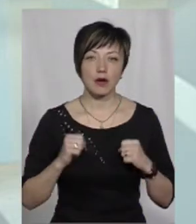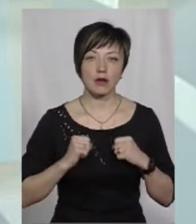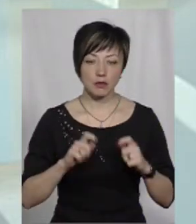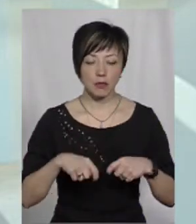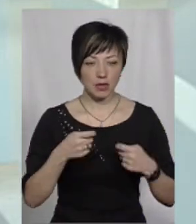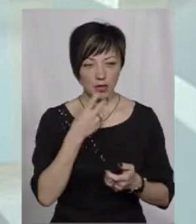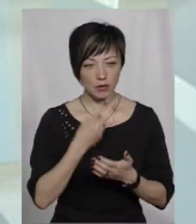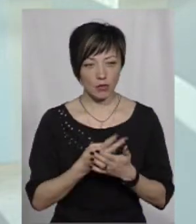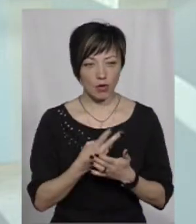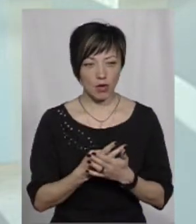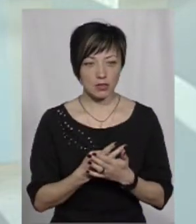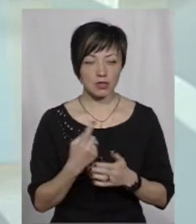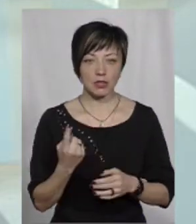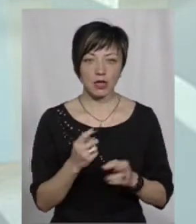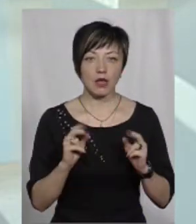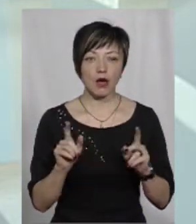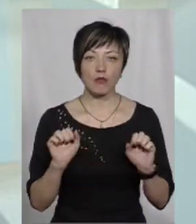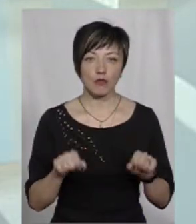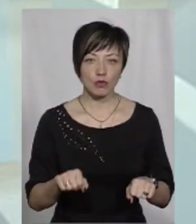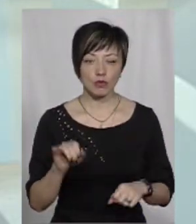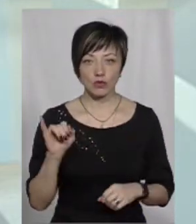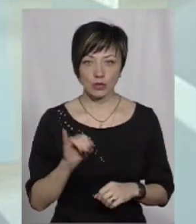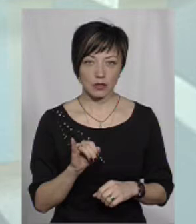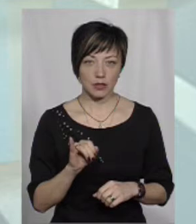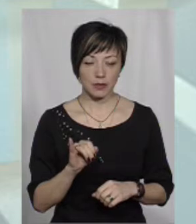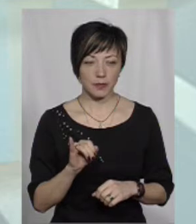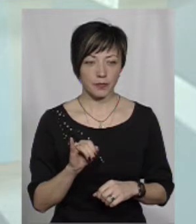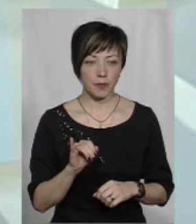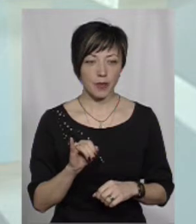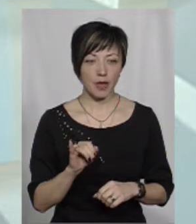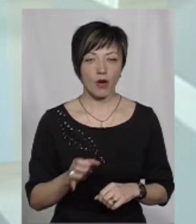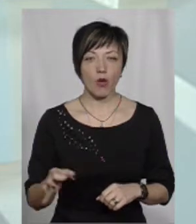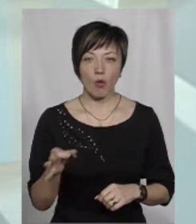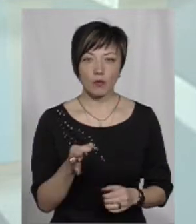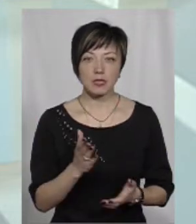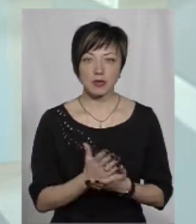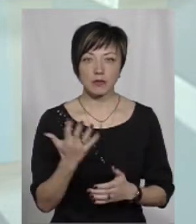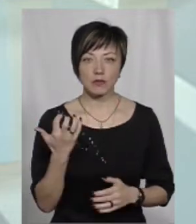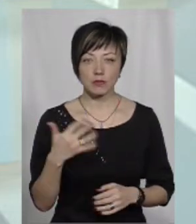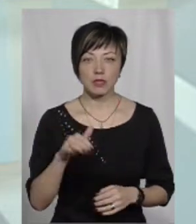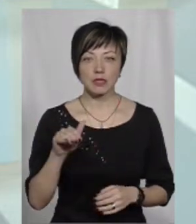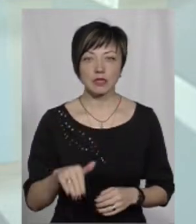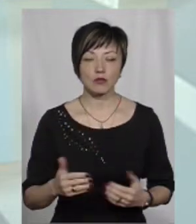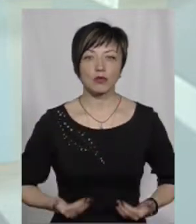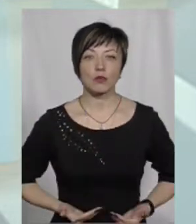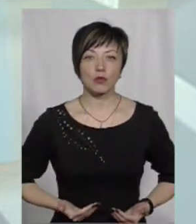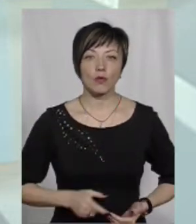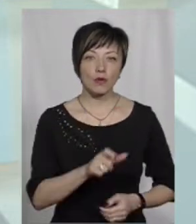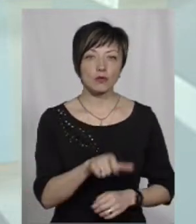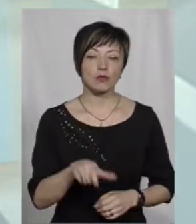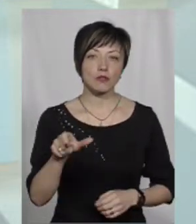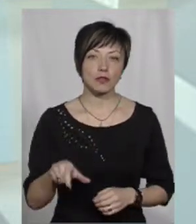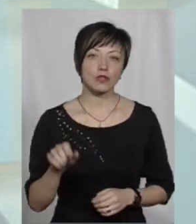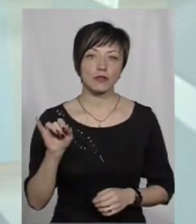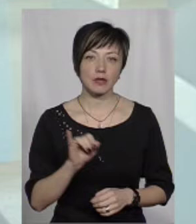намагаються передати покази, як можуть, і в області є 550 тисяч побутових